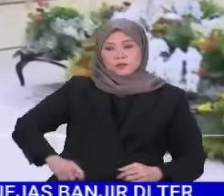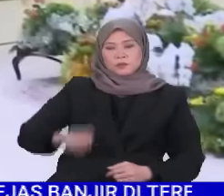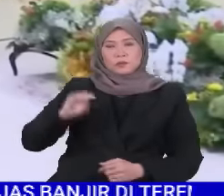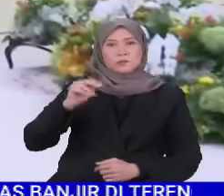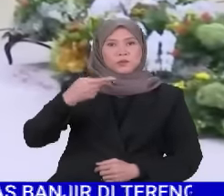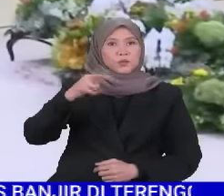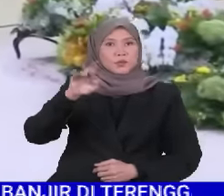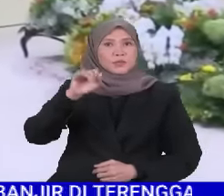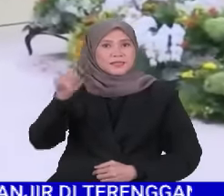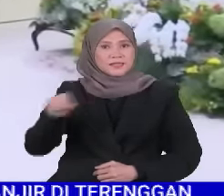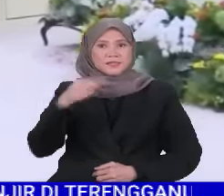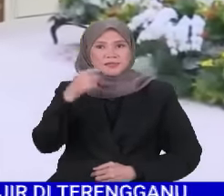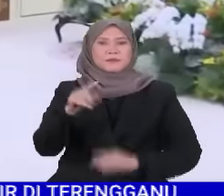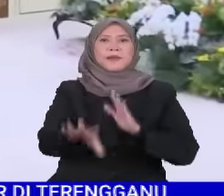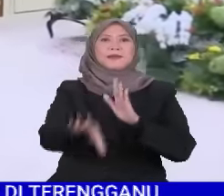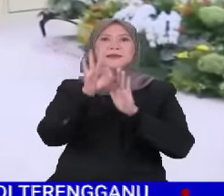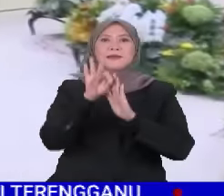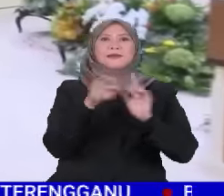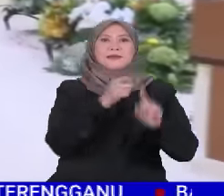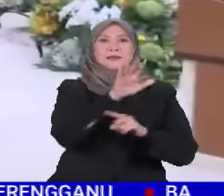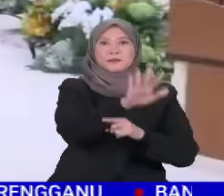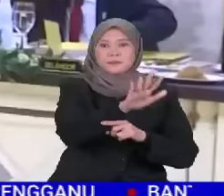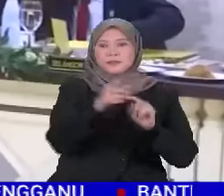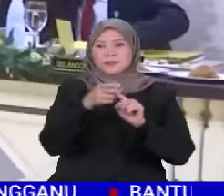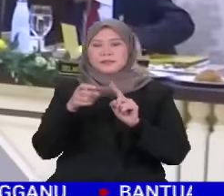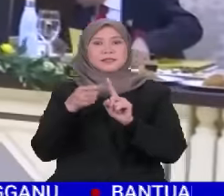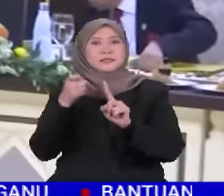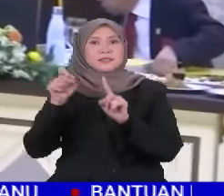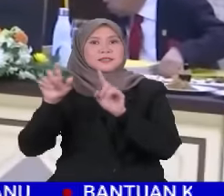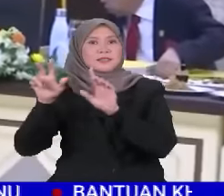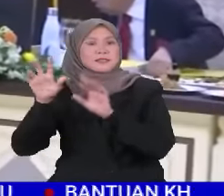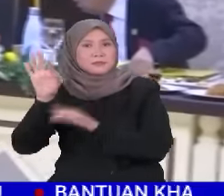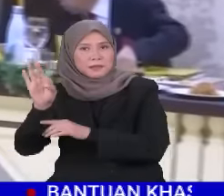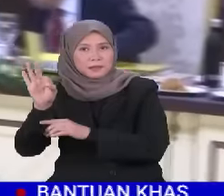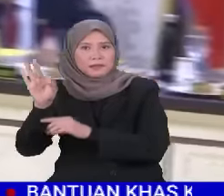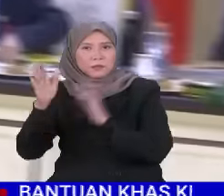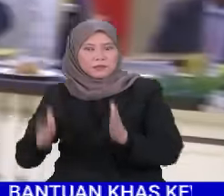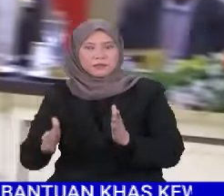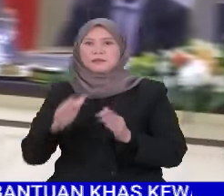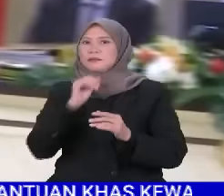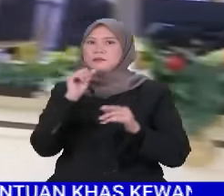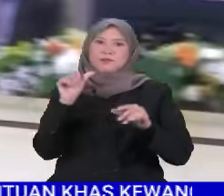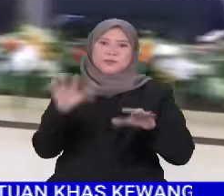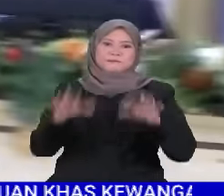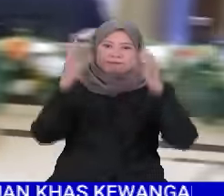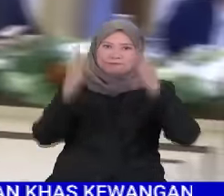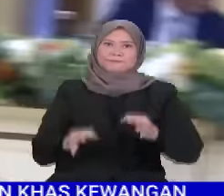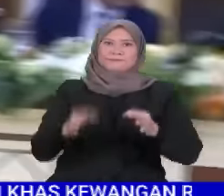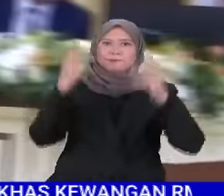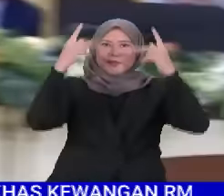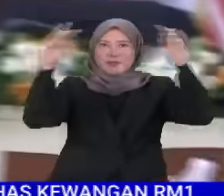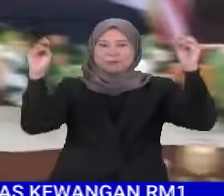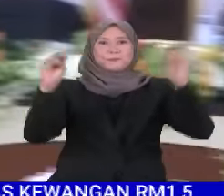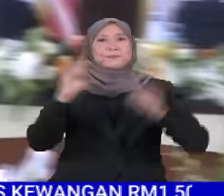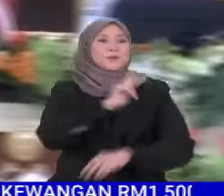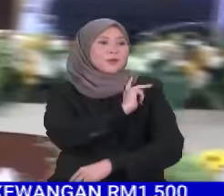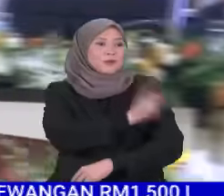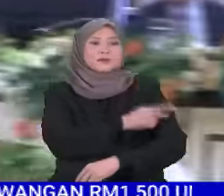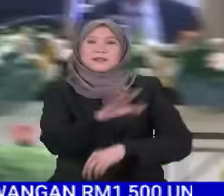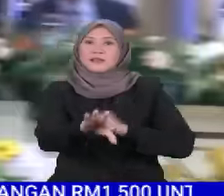mencadangkan pelantikan 5 daripada 9 anggota jfc tidak lagi dibuat Perdana Menteri sebaliknya kuasa